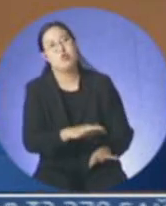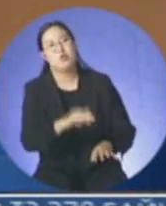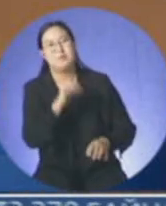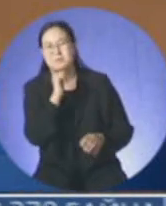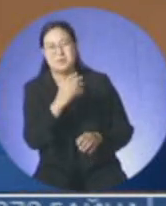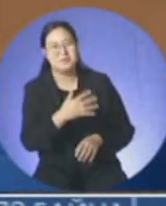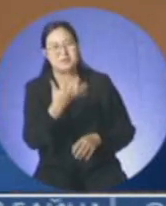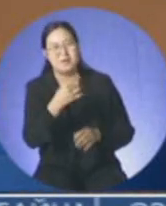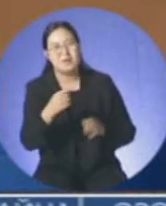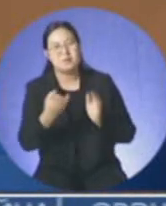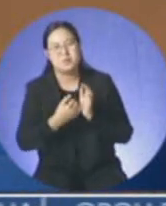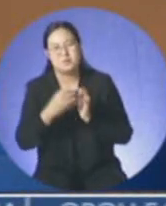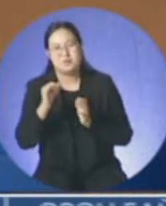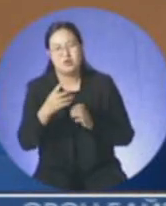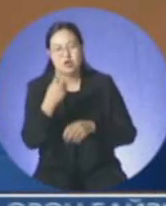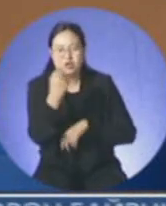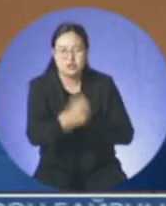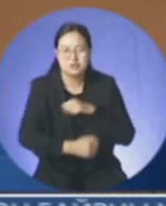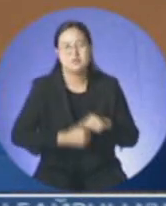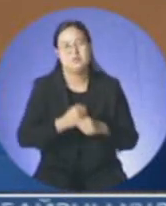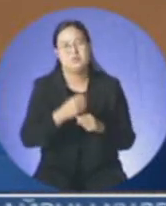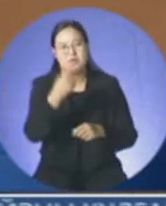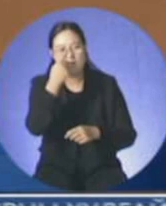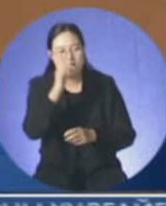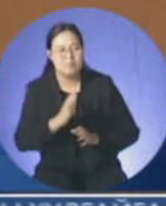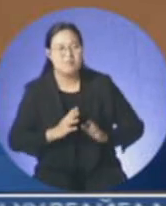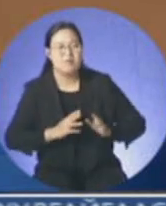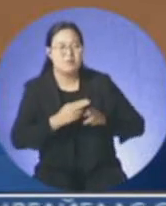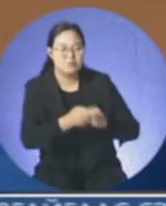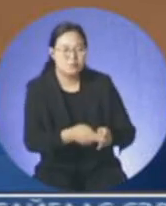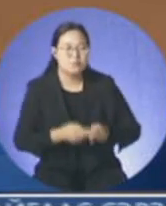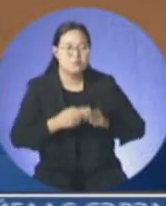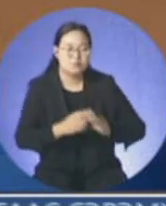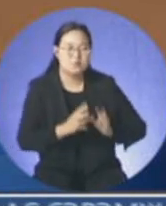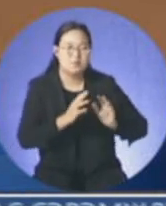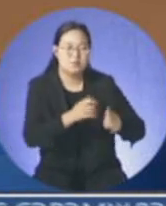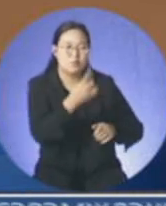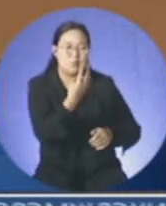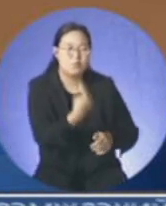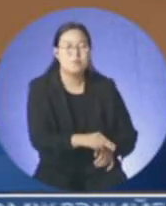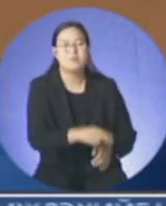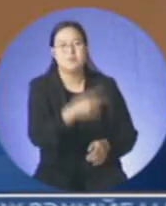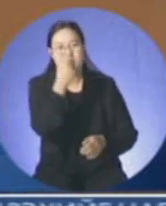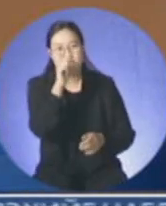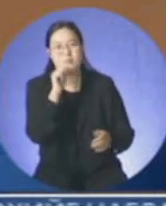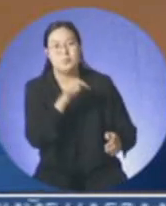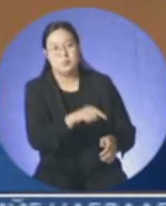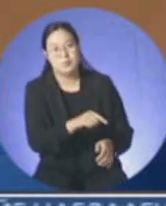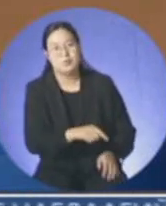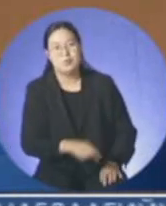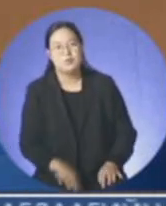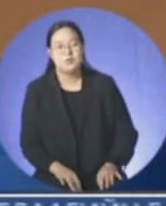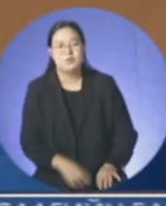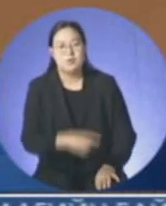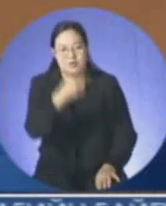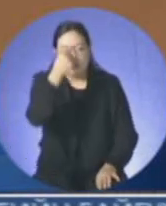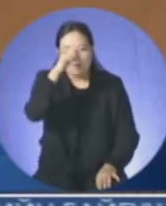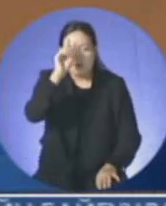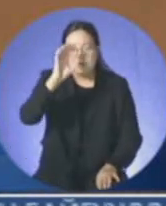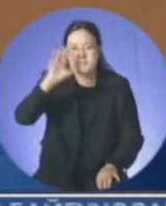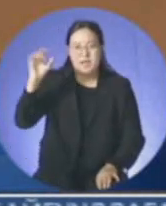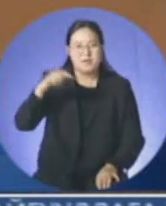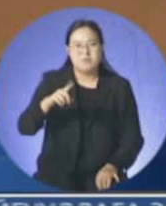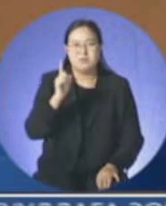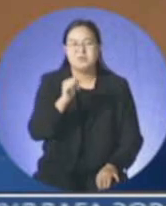нь 2 жил үргэлжлүүлсэн эмчилгээ шаардлагатай маш удаах маш удаан хүнд эмчилгээг нь шаардлагатай. Энэ болохоор ганцхан эрүүл мэндийн байгууллага